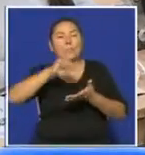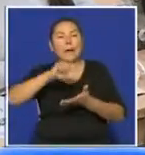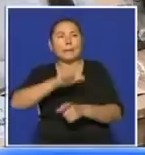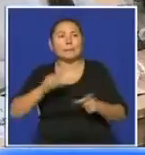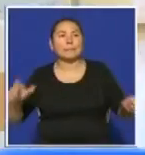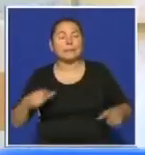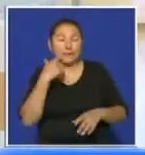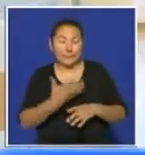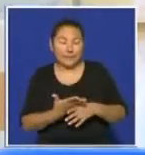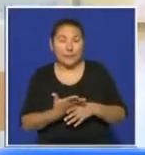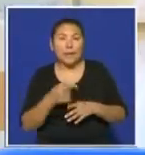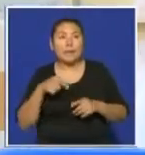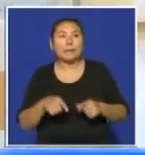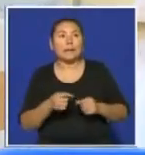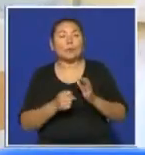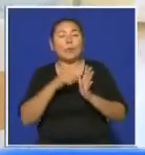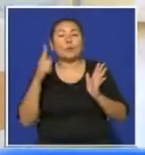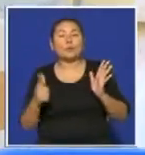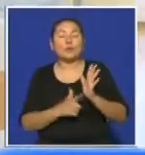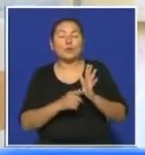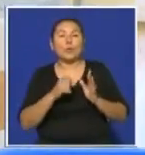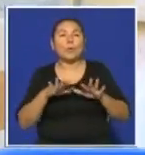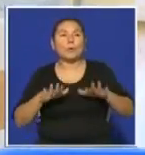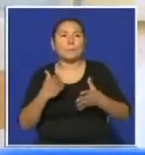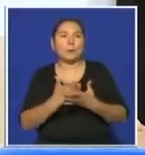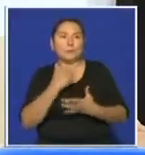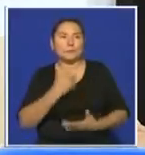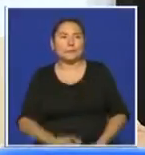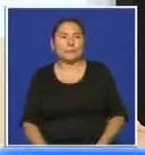Біздің жеткіншектердің қоржында 17 жүлделі орын бар.